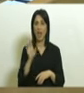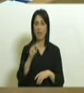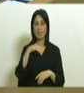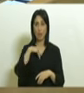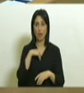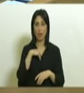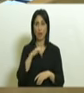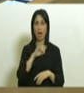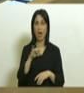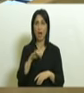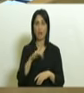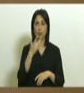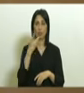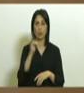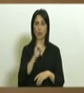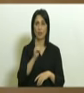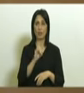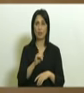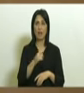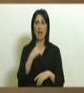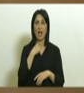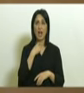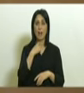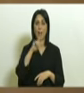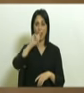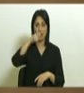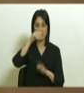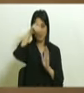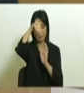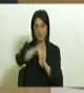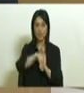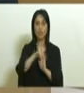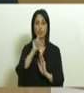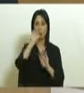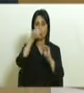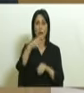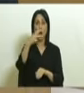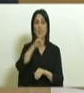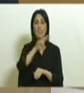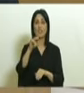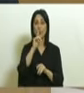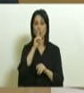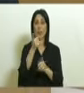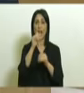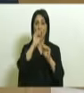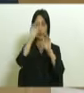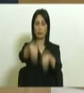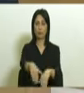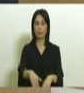მორალური არც პოლიტიკური და ხმა გაიკმინდეთ ვინც ჩუმად იყავით 20 ივნის აი ხლაც